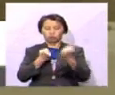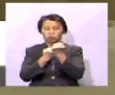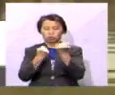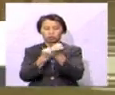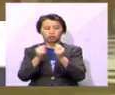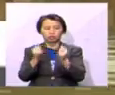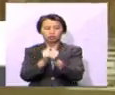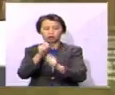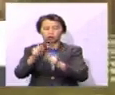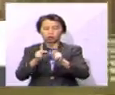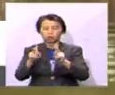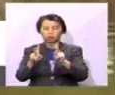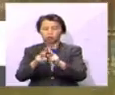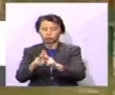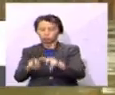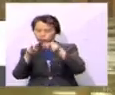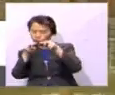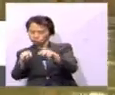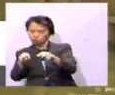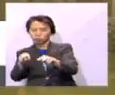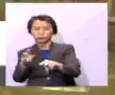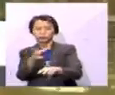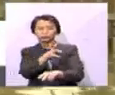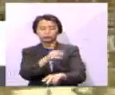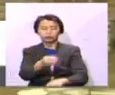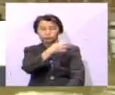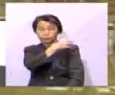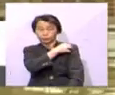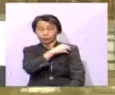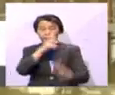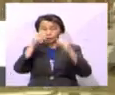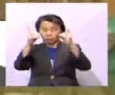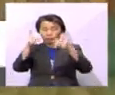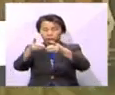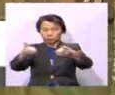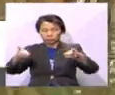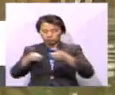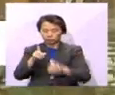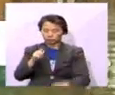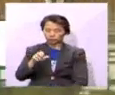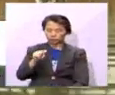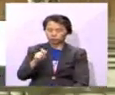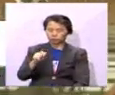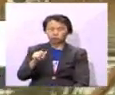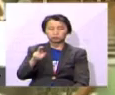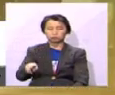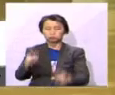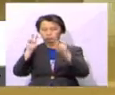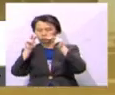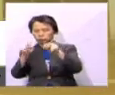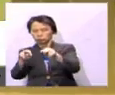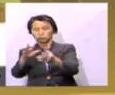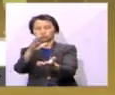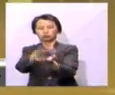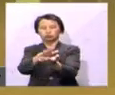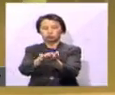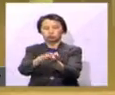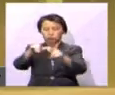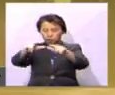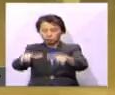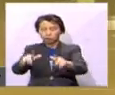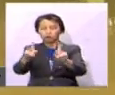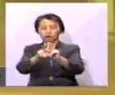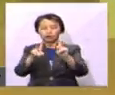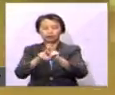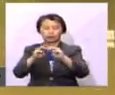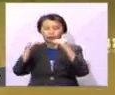penduduk kampung memantau keadaan banjir. Sementara itu, Pegawai Pendidikan Daerah Tatau, Mahidi Mobin, melakukan tinjauan ke sekolah yang terletak di